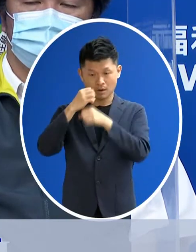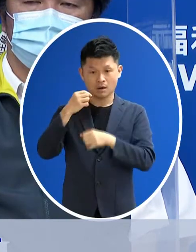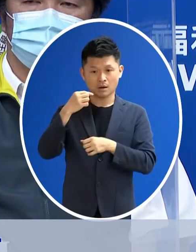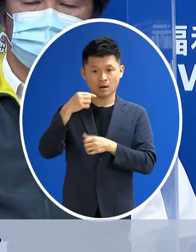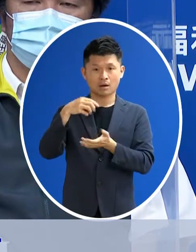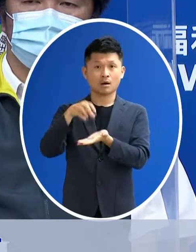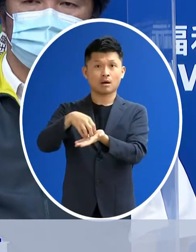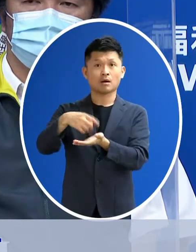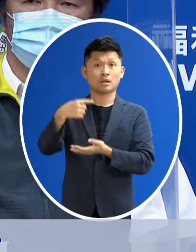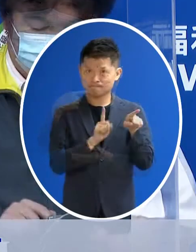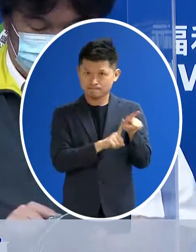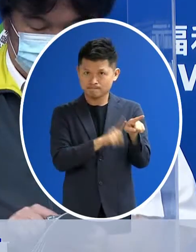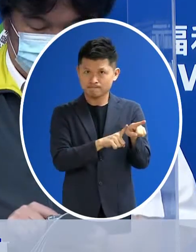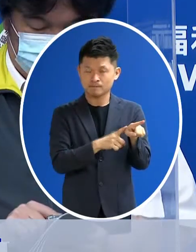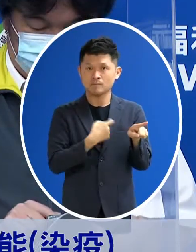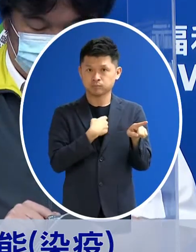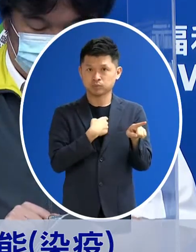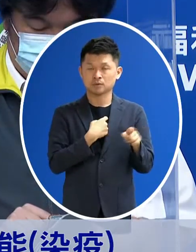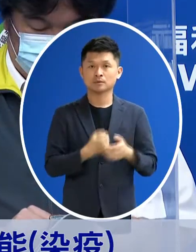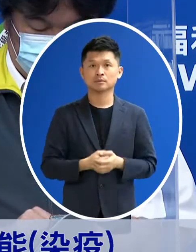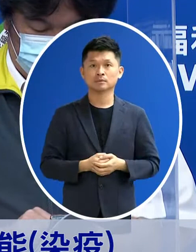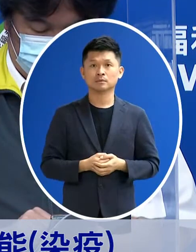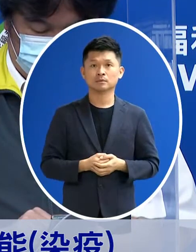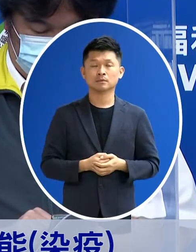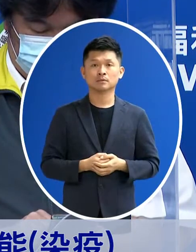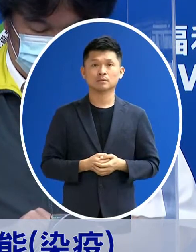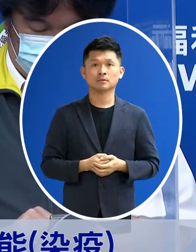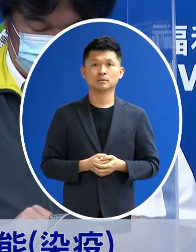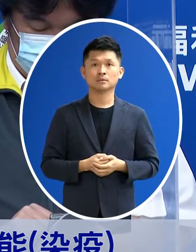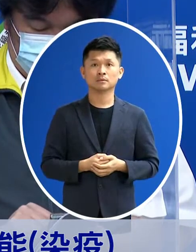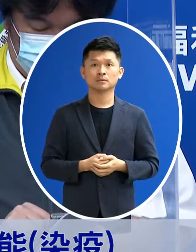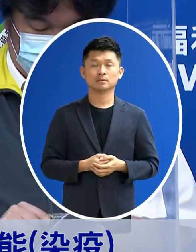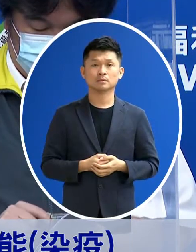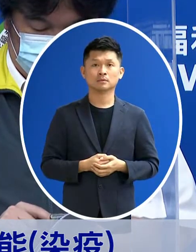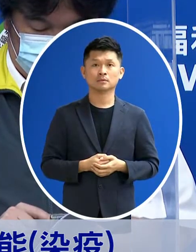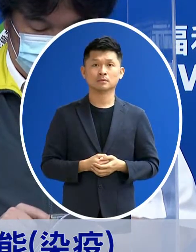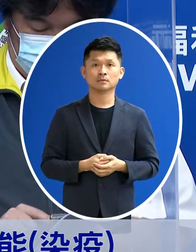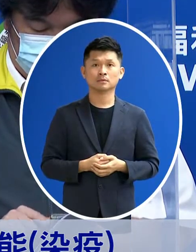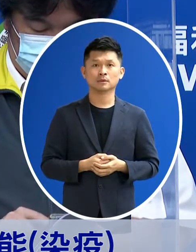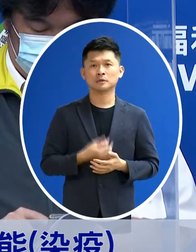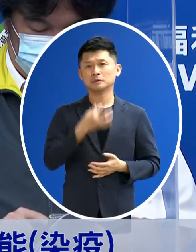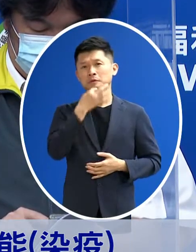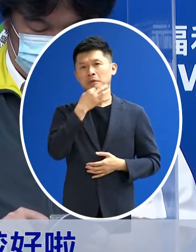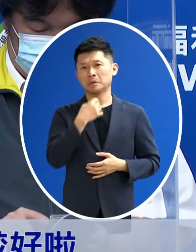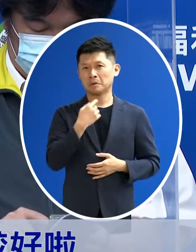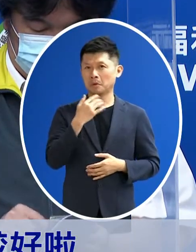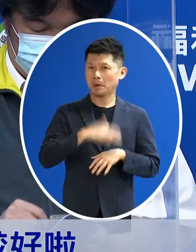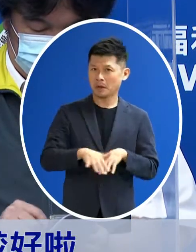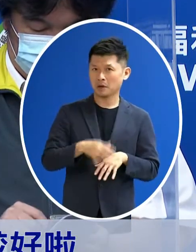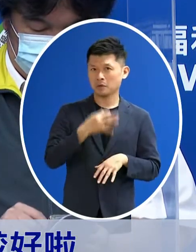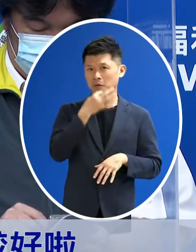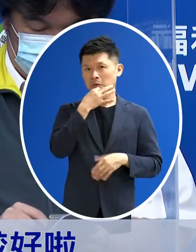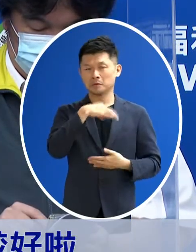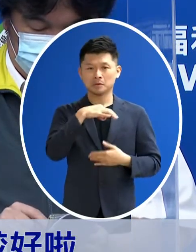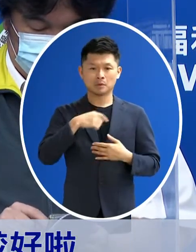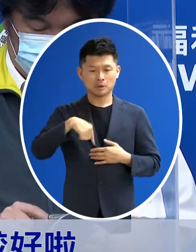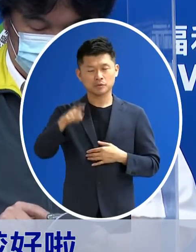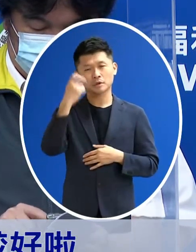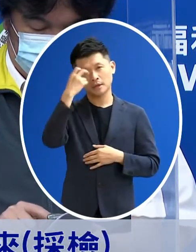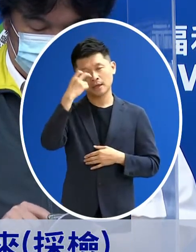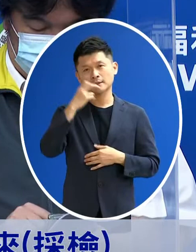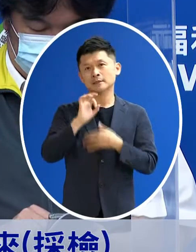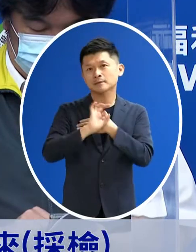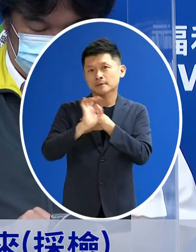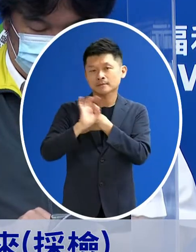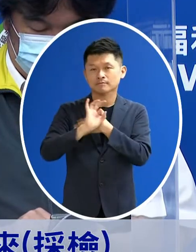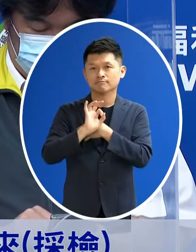实那个帮助是不大，不是说在那里觉得说，哎，是不是有可能啊？什么，我是不是验验的比较好啦？那这种